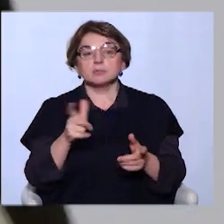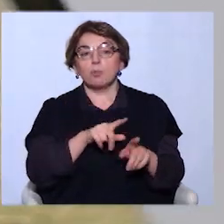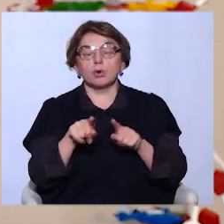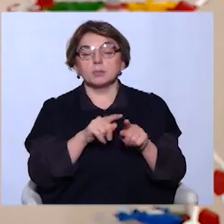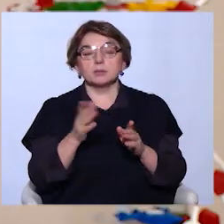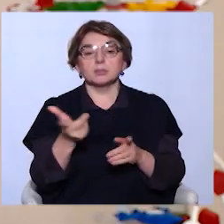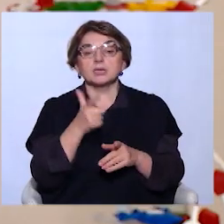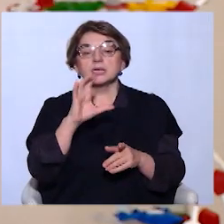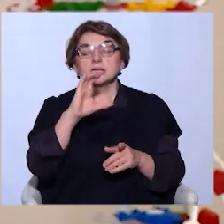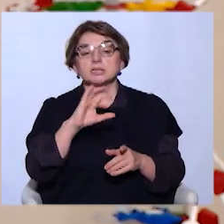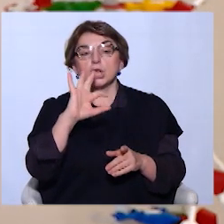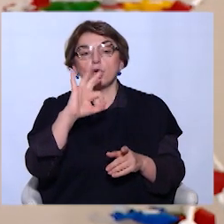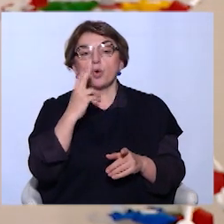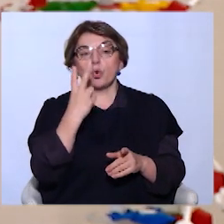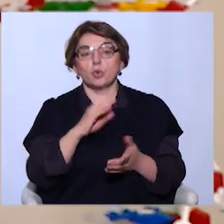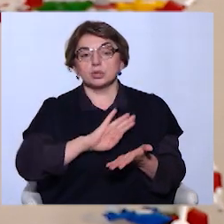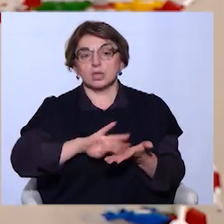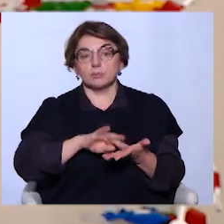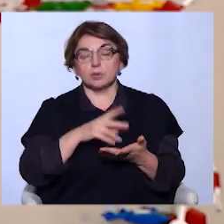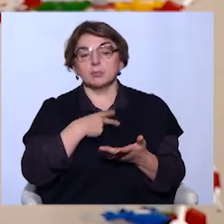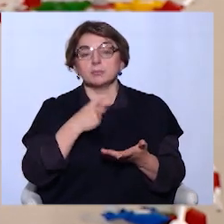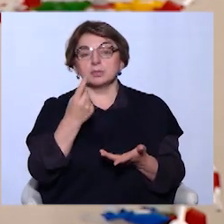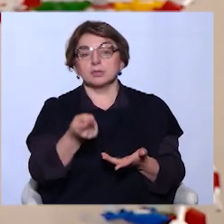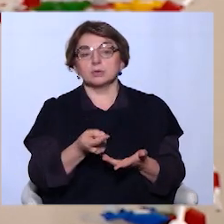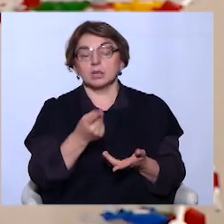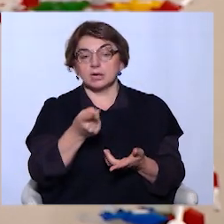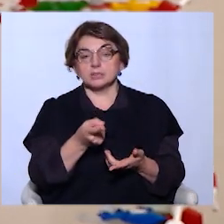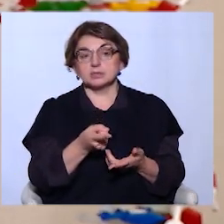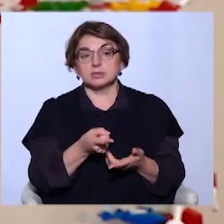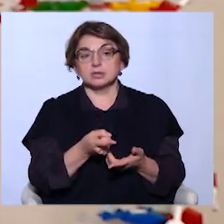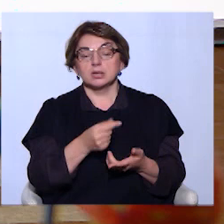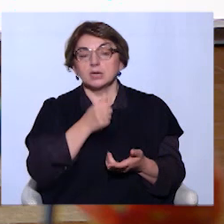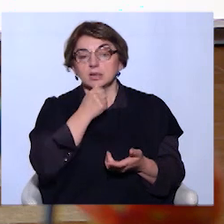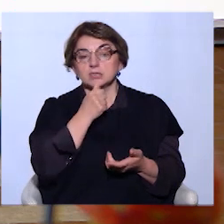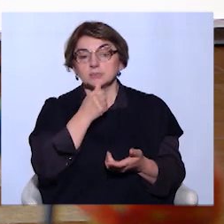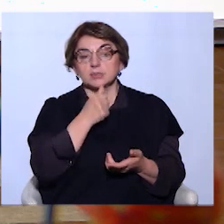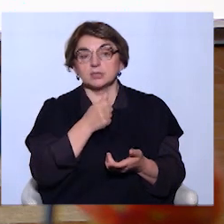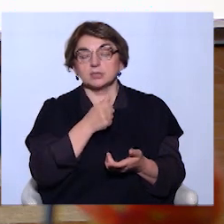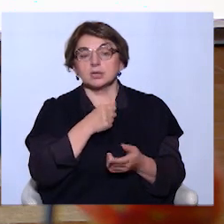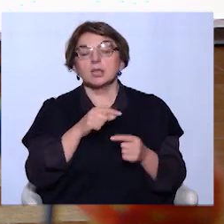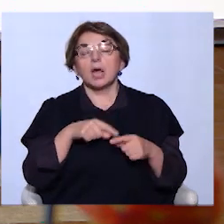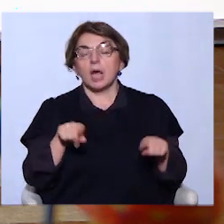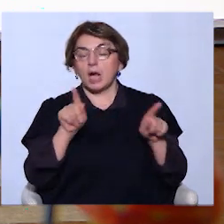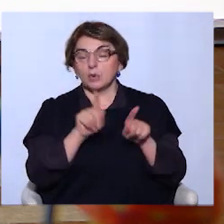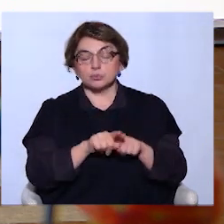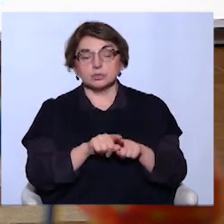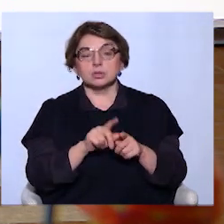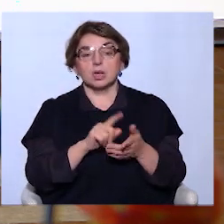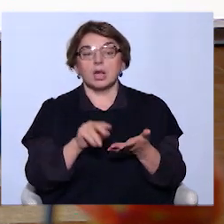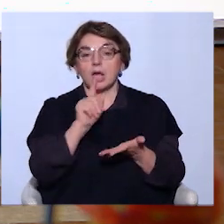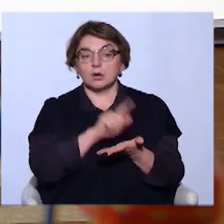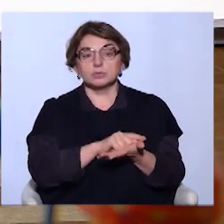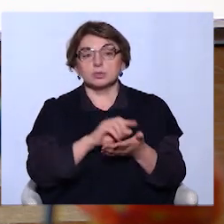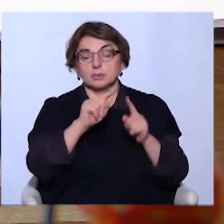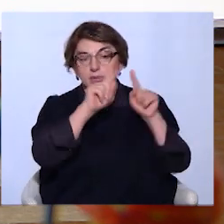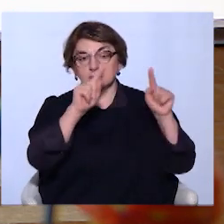გამოიყოფა CO2. და მე მინდა, რომ ეს ექსპერიმენტი დაფაზე ჩაგიწეროთ ქიმიური